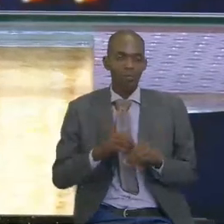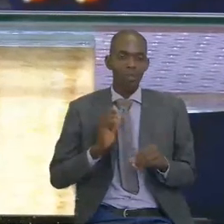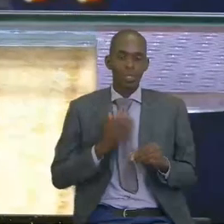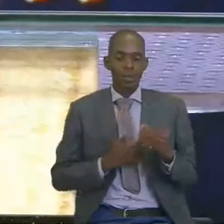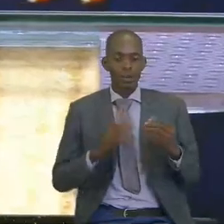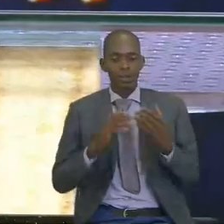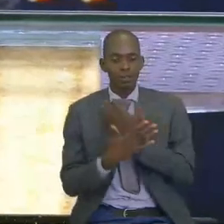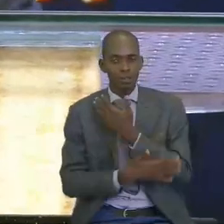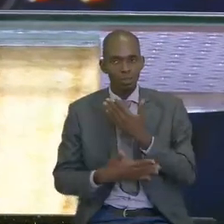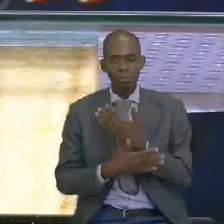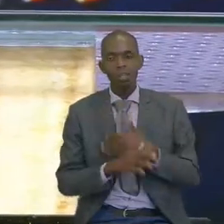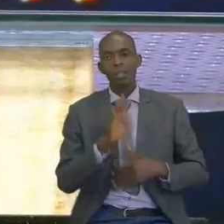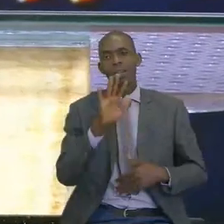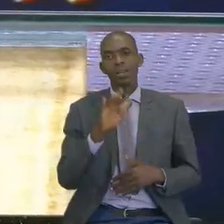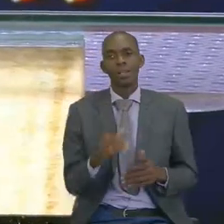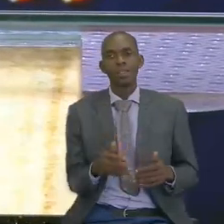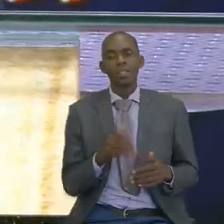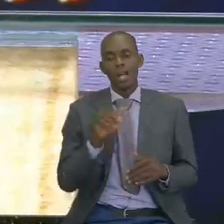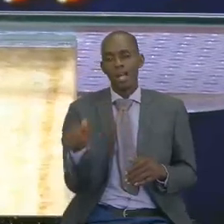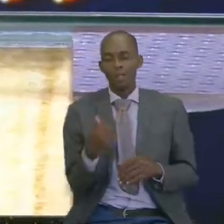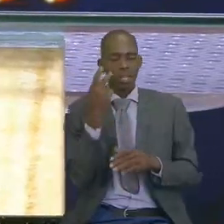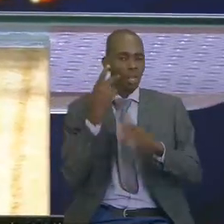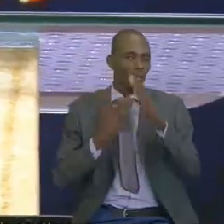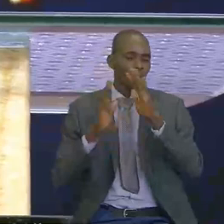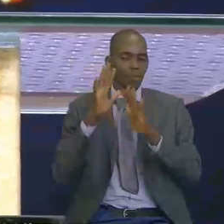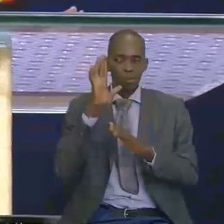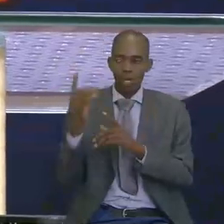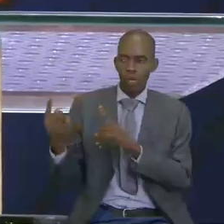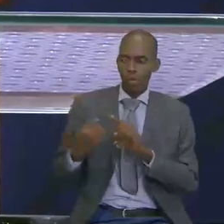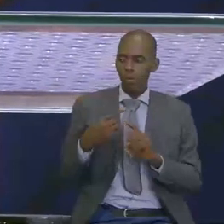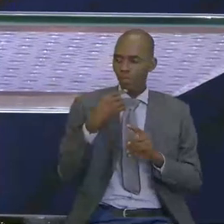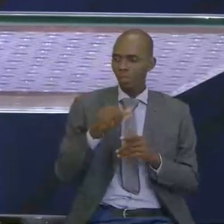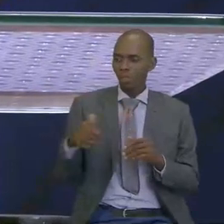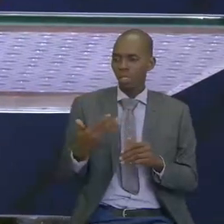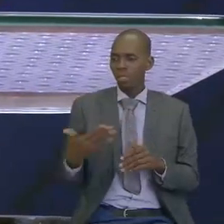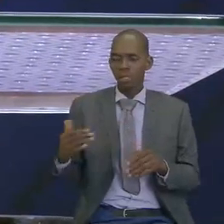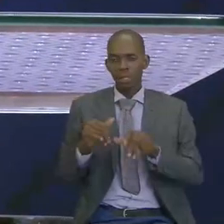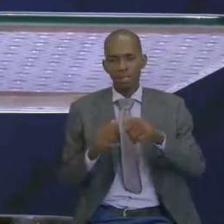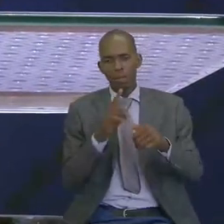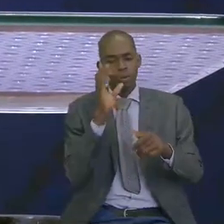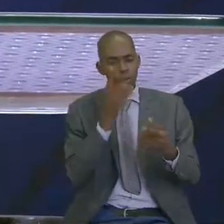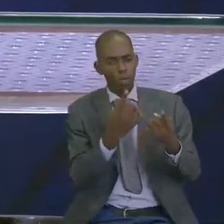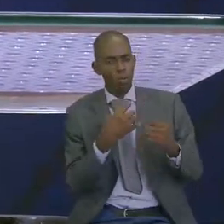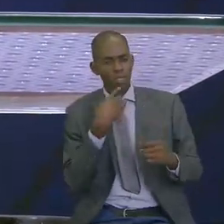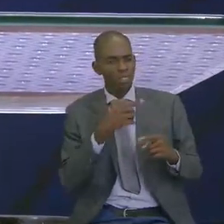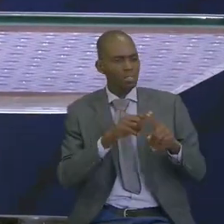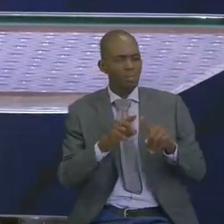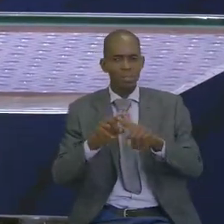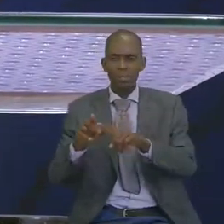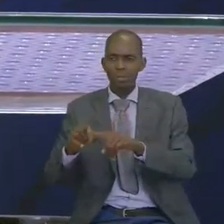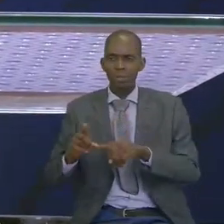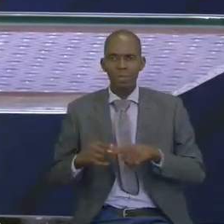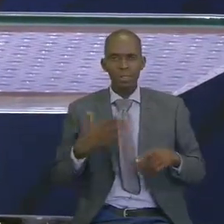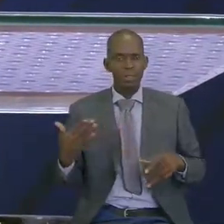vont dire ceci, un autre prophète va dire ceci, un autre prophète va dire ceci. Et ils disent des choses différentes. Ils ont